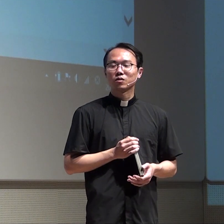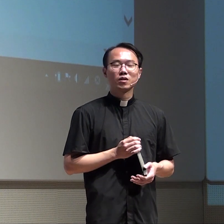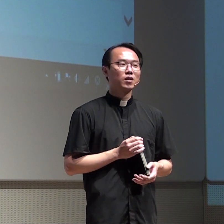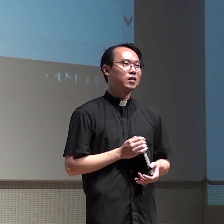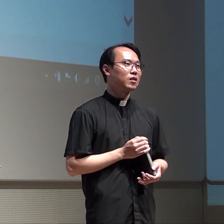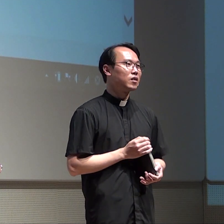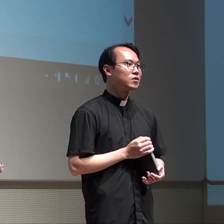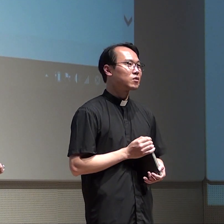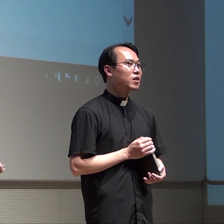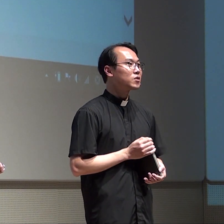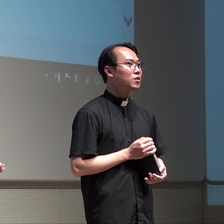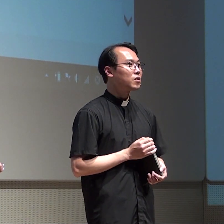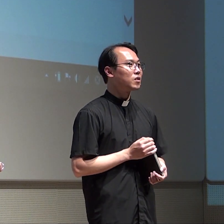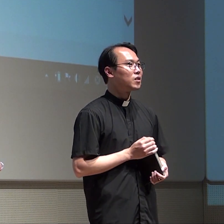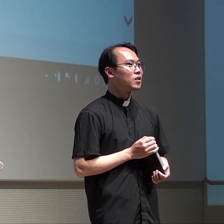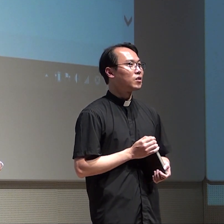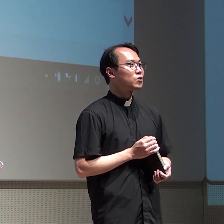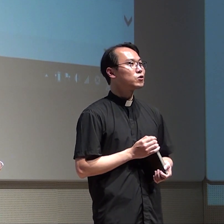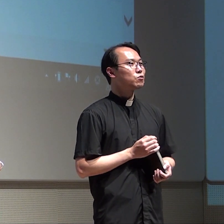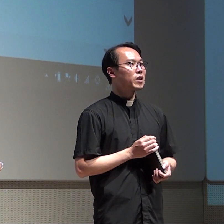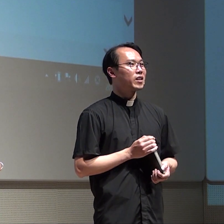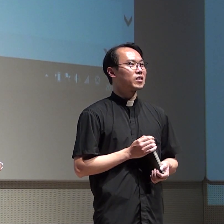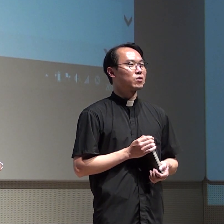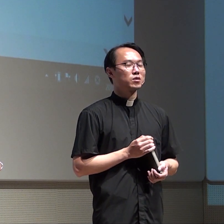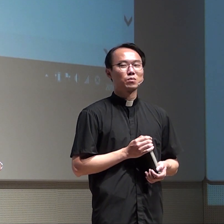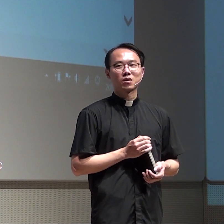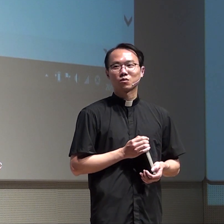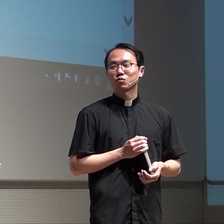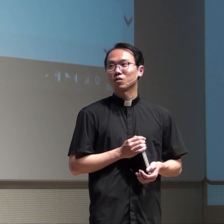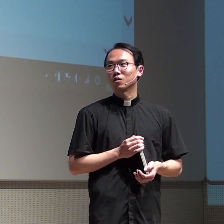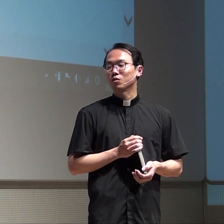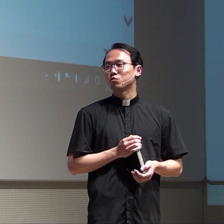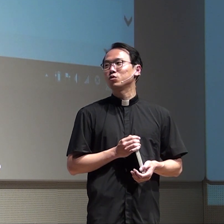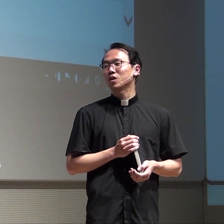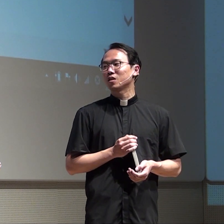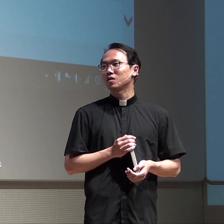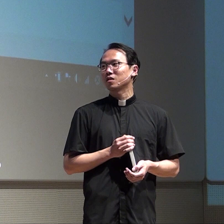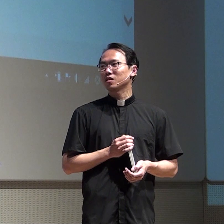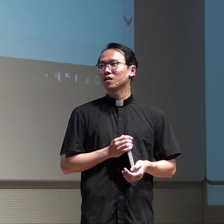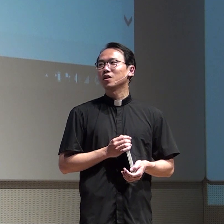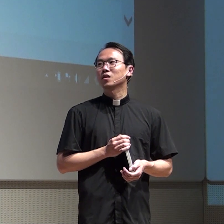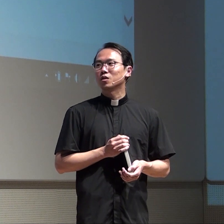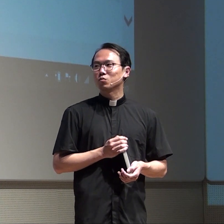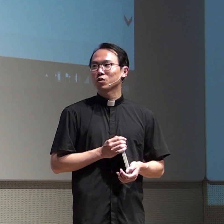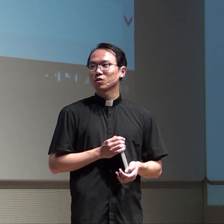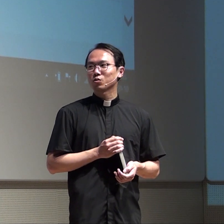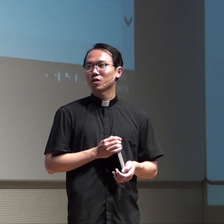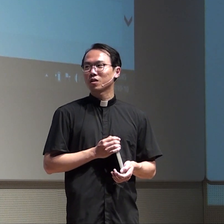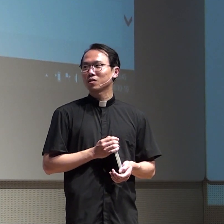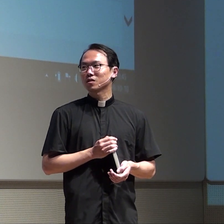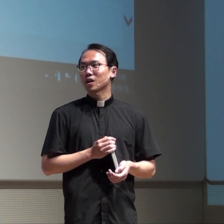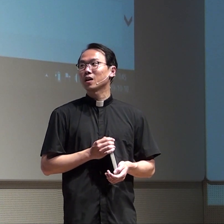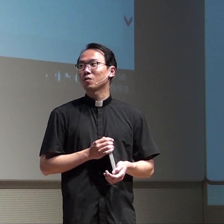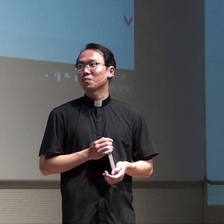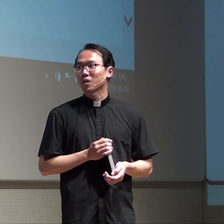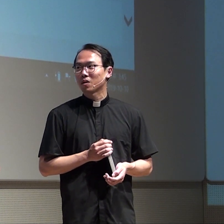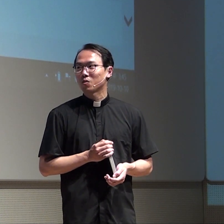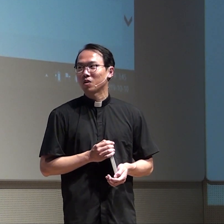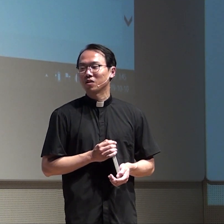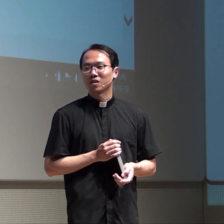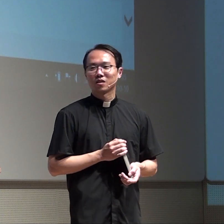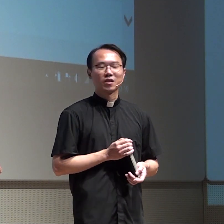저 어제 성당에서 성지순례 다녀왔습니다. 네, 어디로? 분위에 있는 김수환 추기경